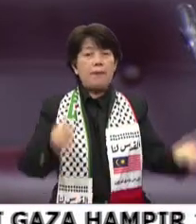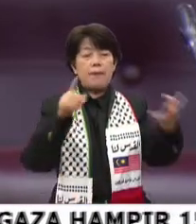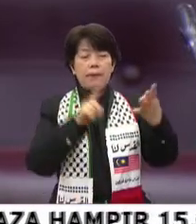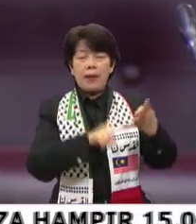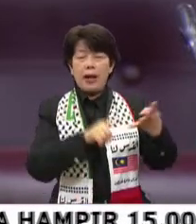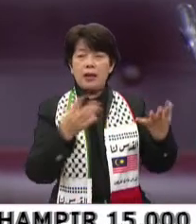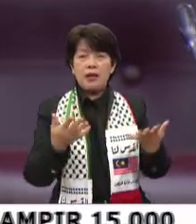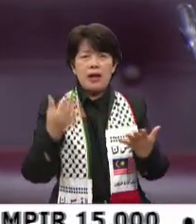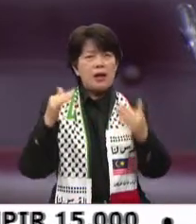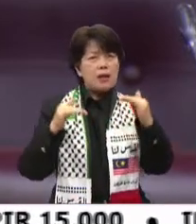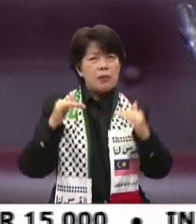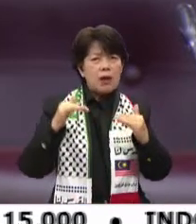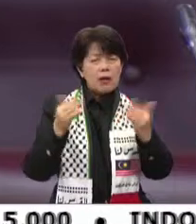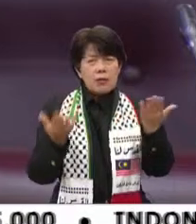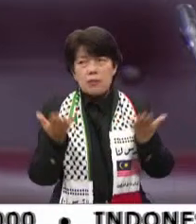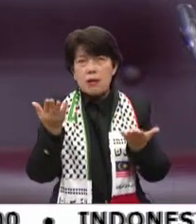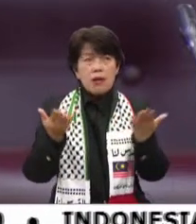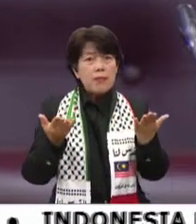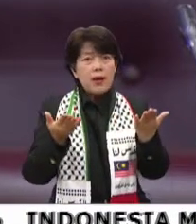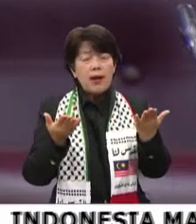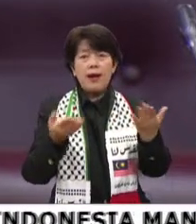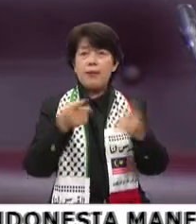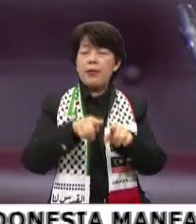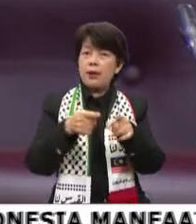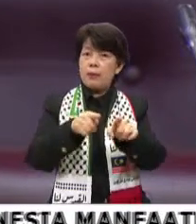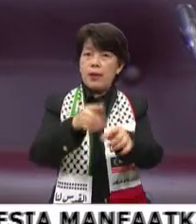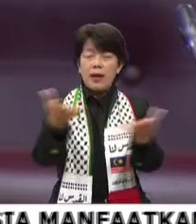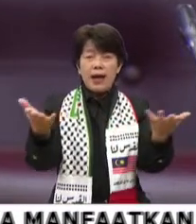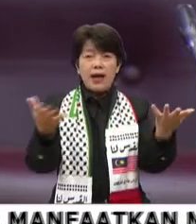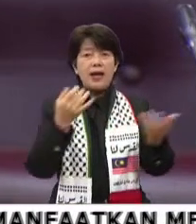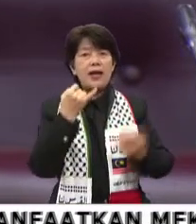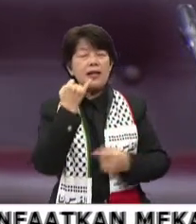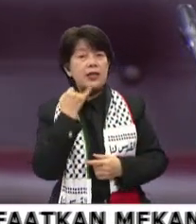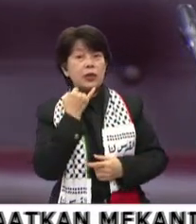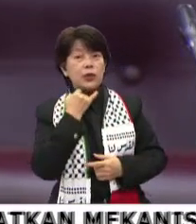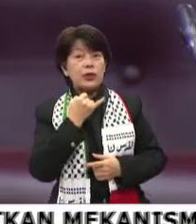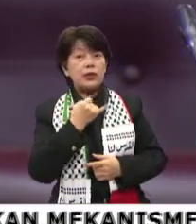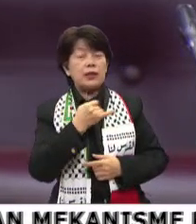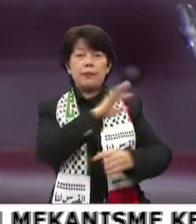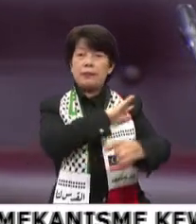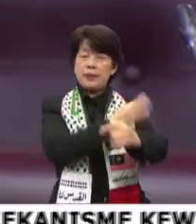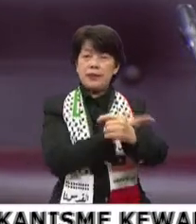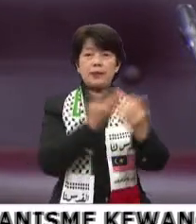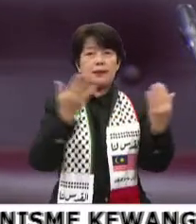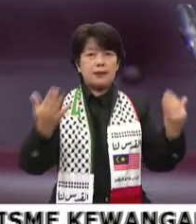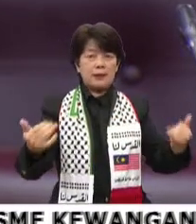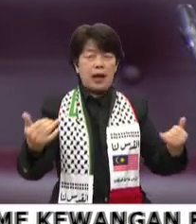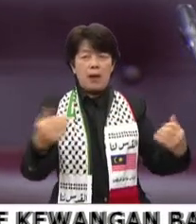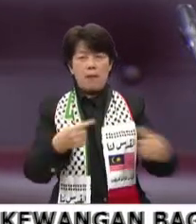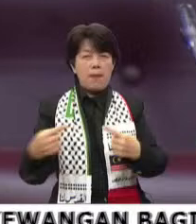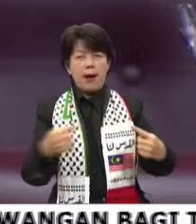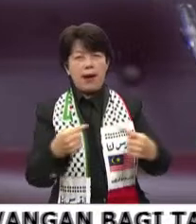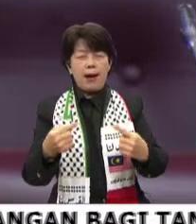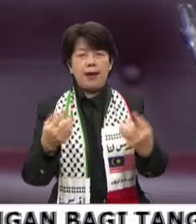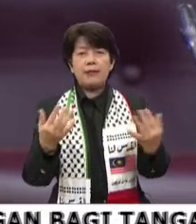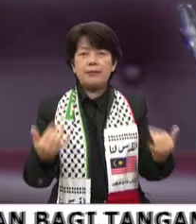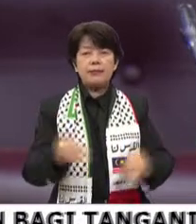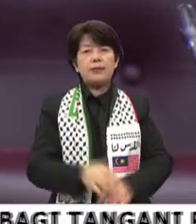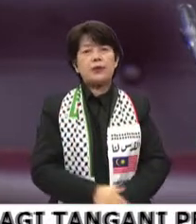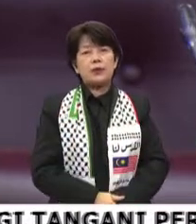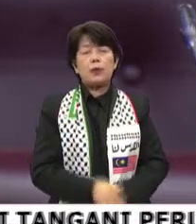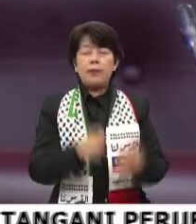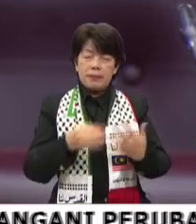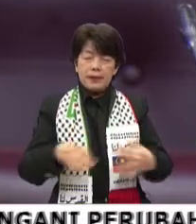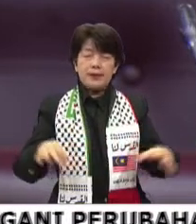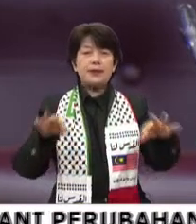ialah kebimbangan apa yang berlaku perang antara Israel dan Palestin itu walau bagaimanun kerajaan akan terus memastikan yang penting